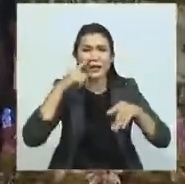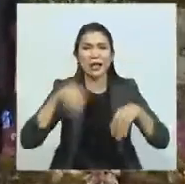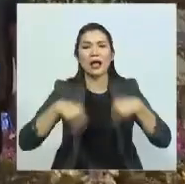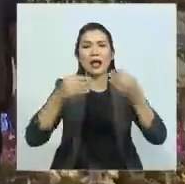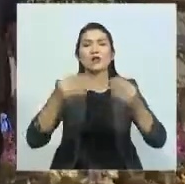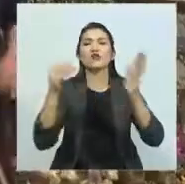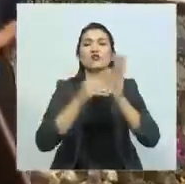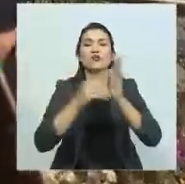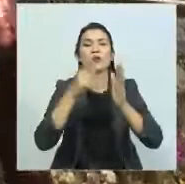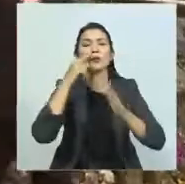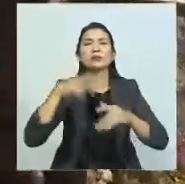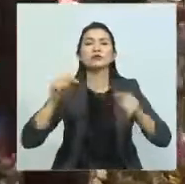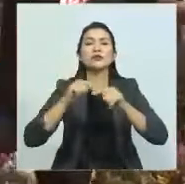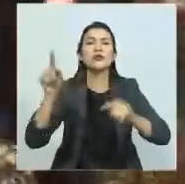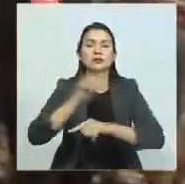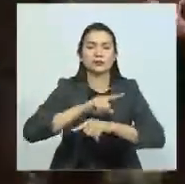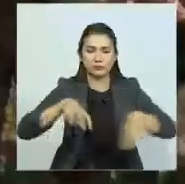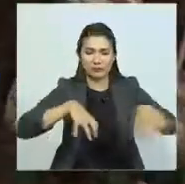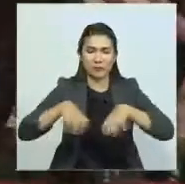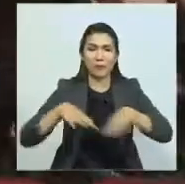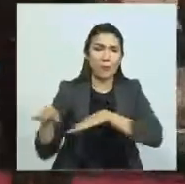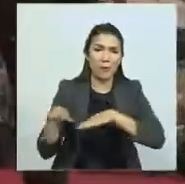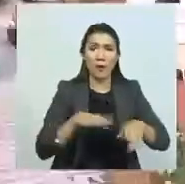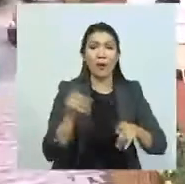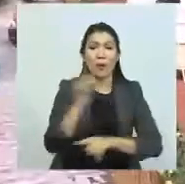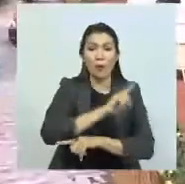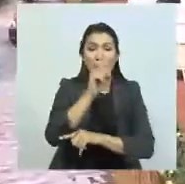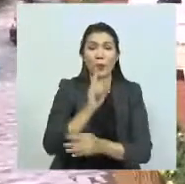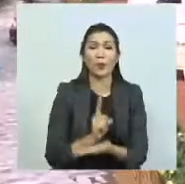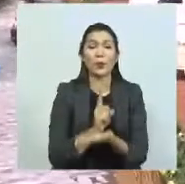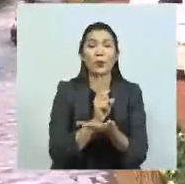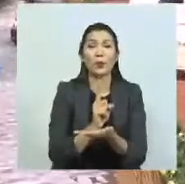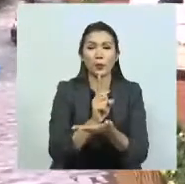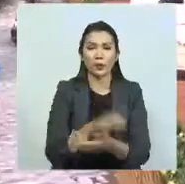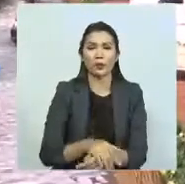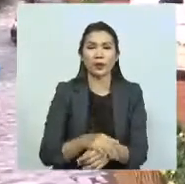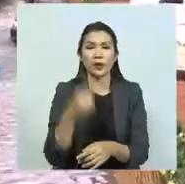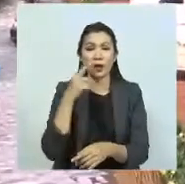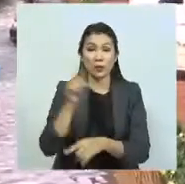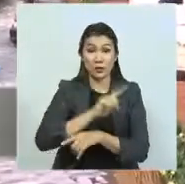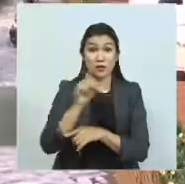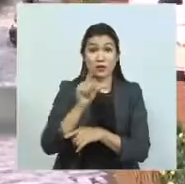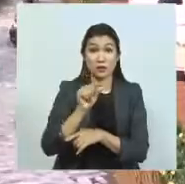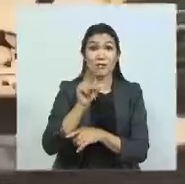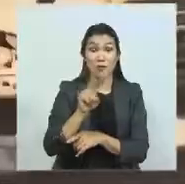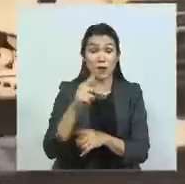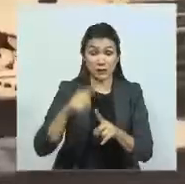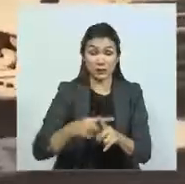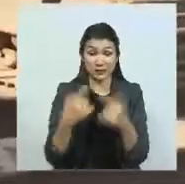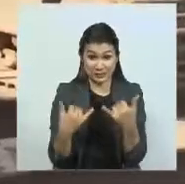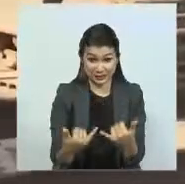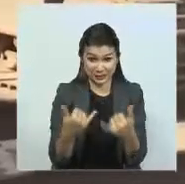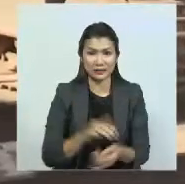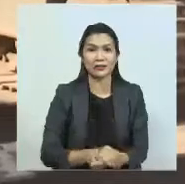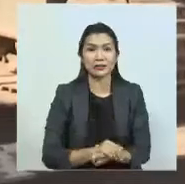ำหรับเตรียมพื้นที่จัดงานเทศกาลวันลอยกระทงที่จะมีขึ้นในวันที่22พฤศจิกายนนี้ซึ่งปีนี้จั